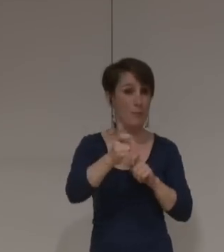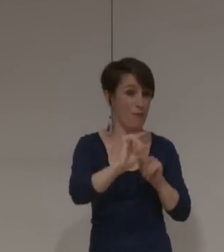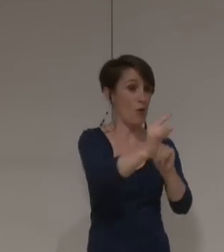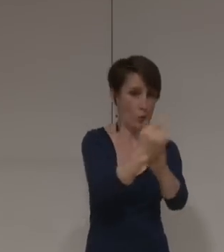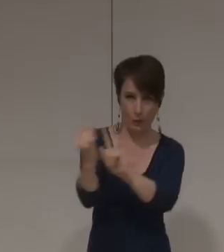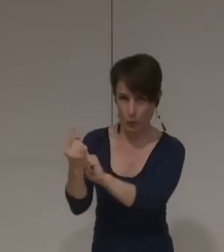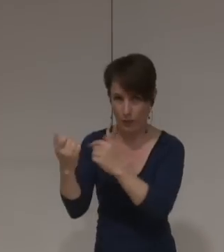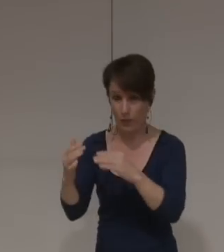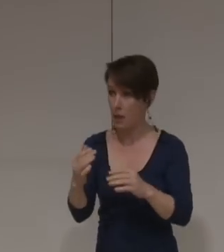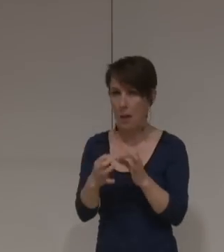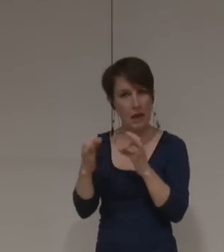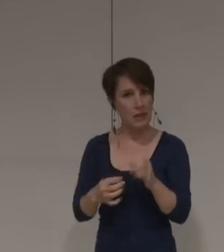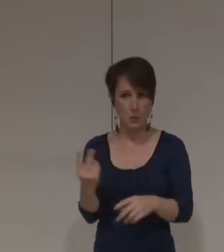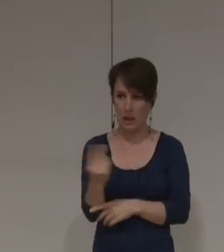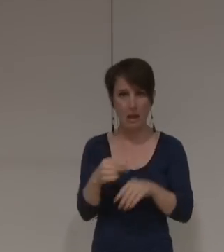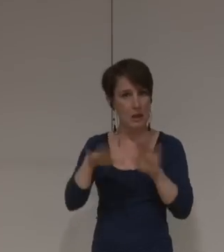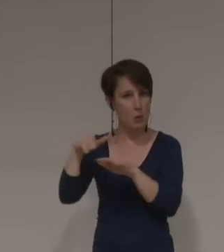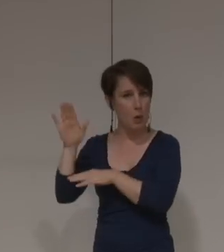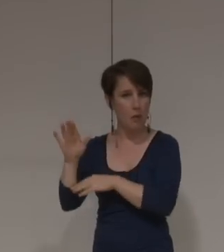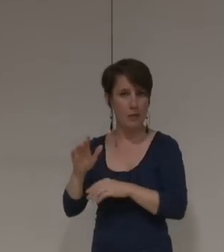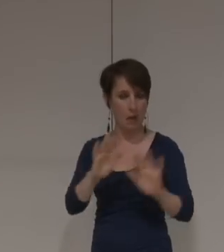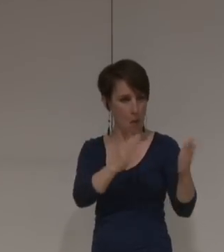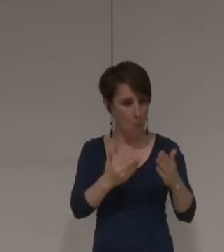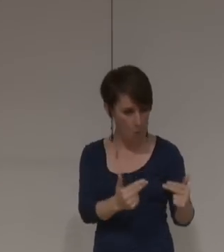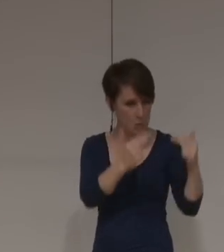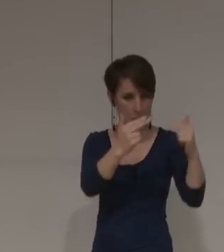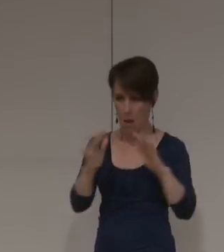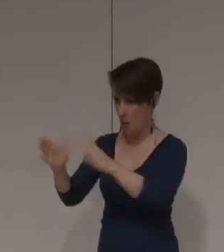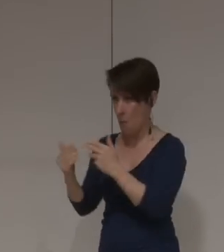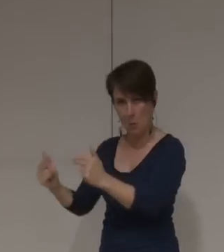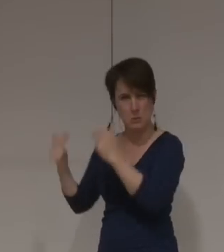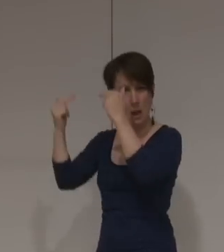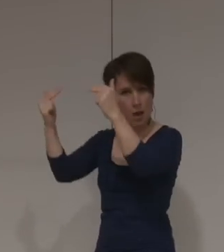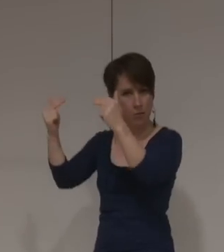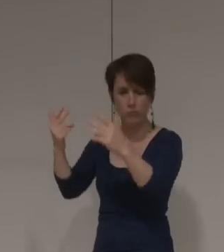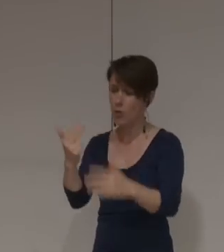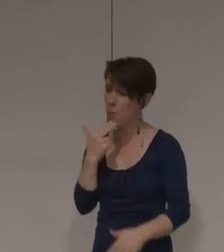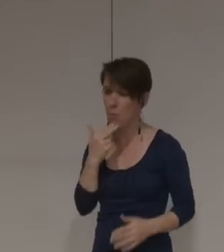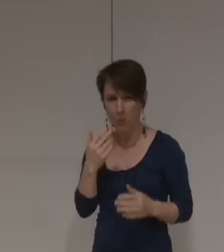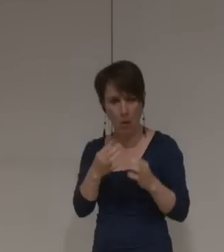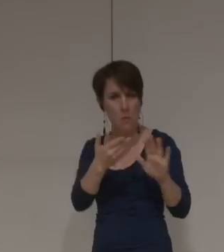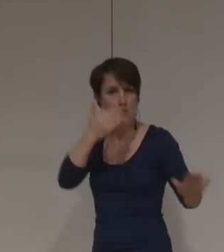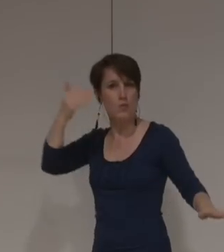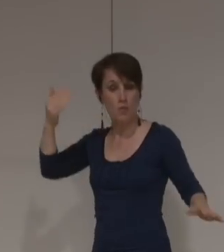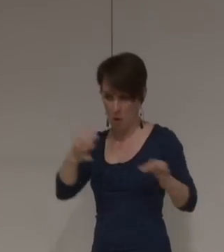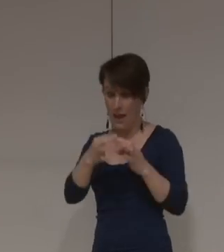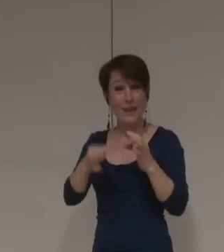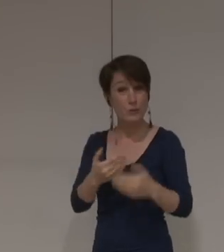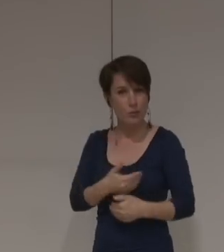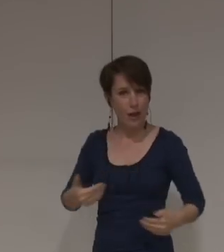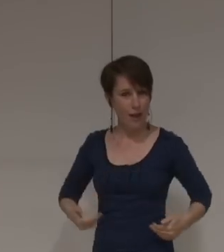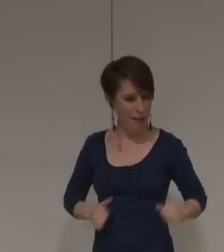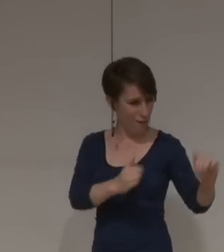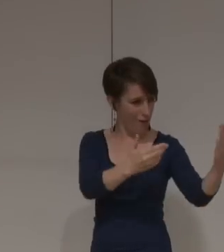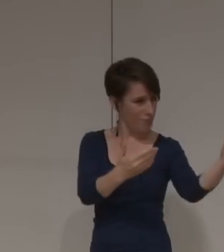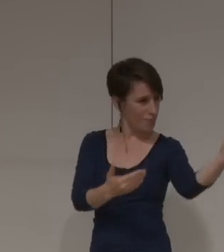chaque fois en terme d'objectif de performance et nous avons obtenu en final des offrees de